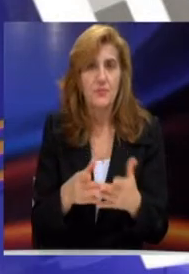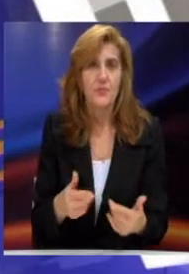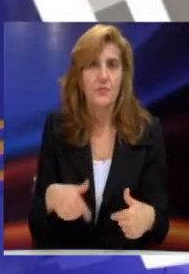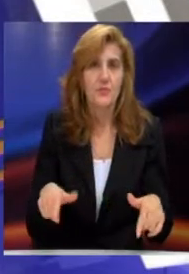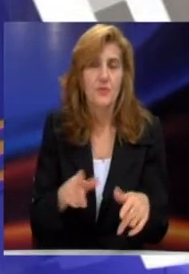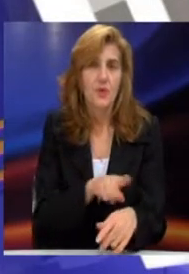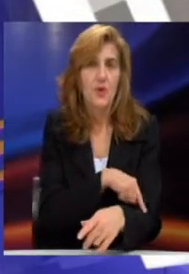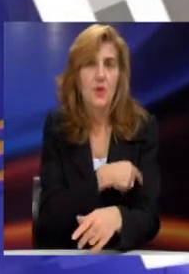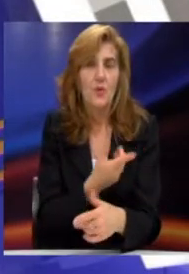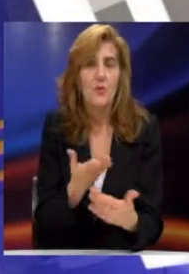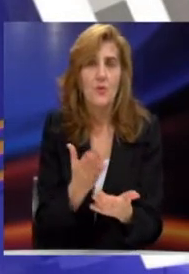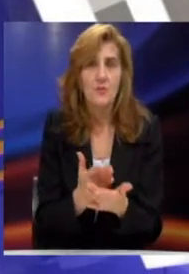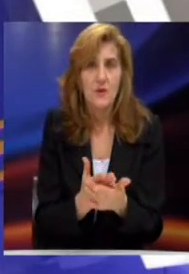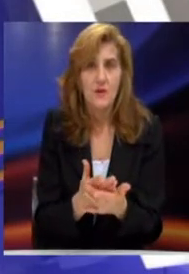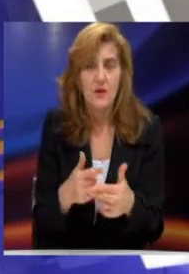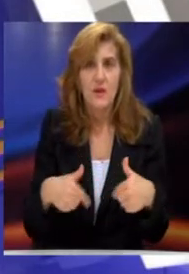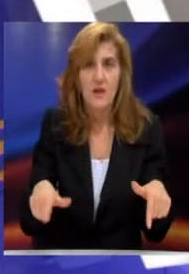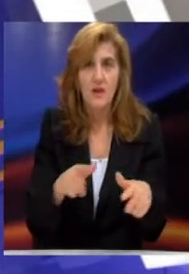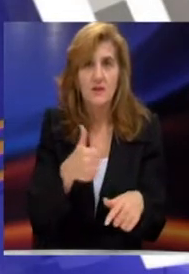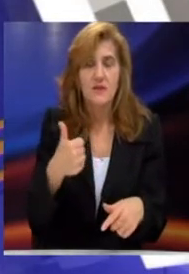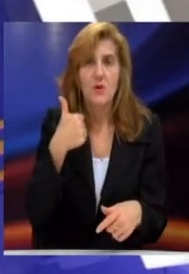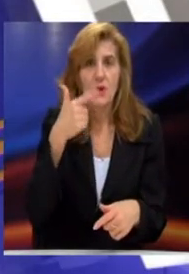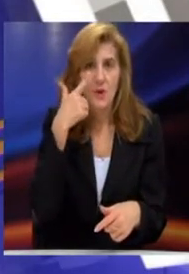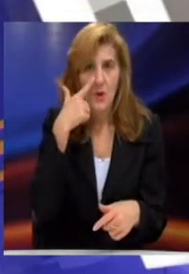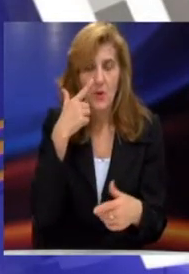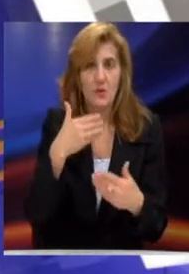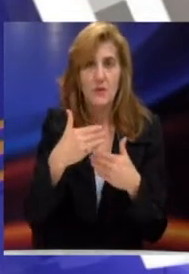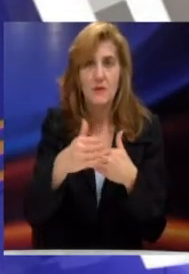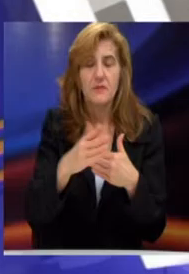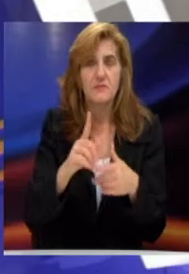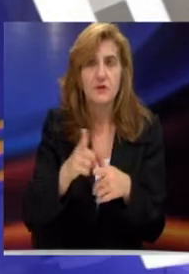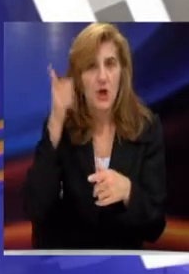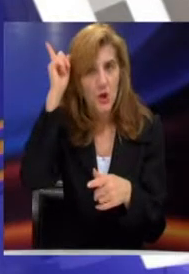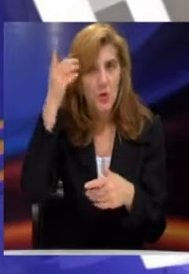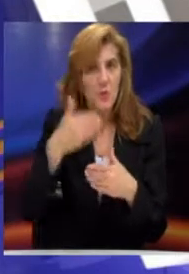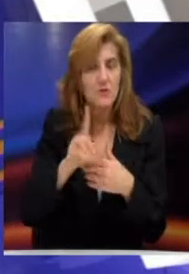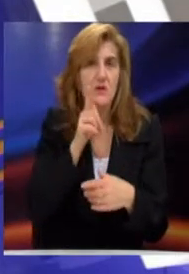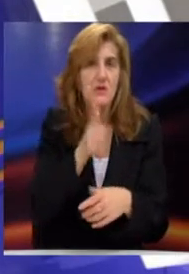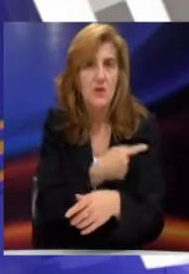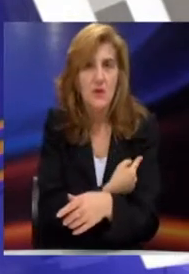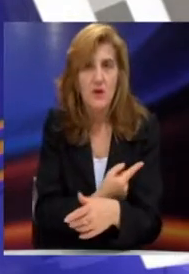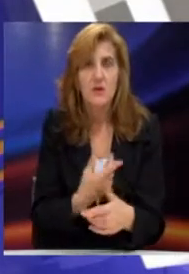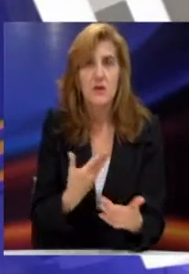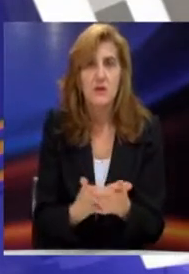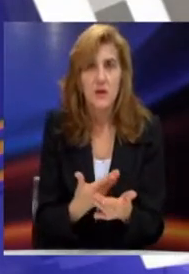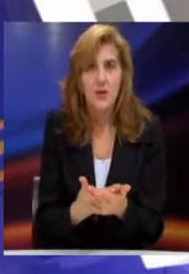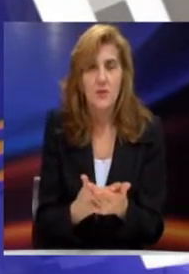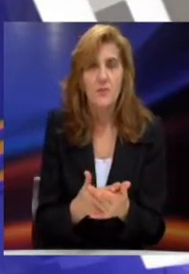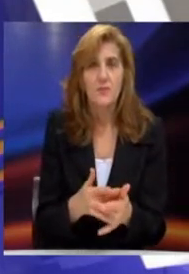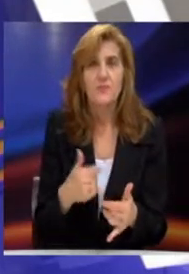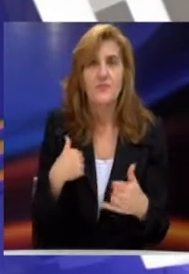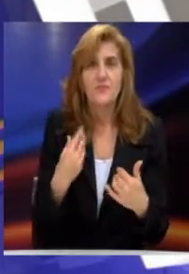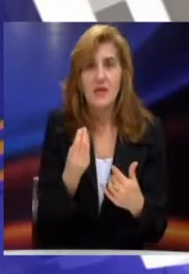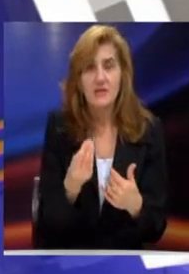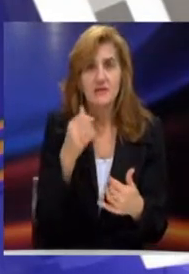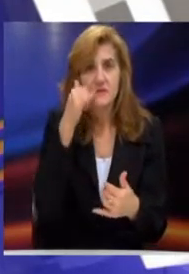i samo je jedna ekipa koja nije iz Sovjetskog saveza ispred nas, a to je Turska. U toku boravka na prvenstvu,